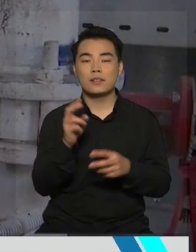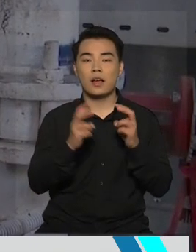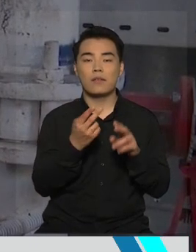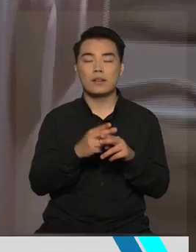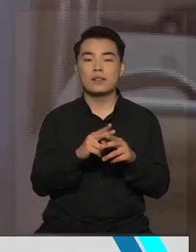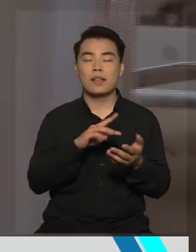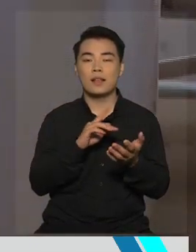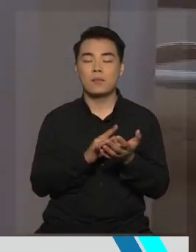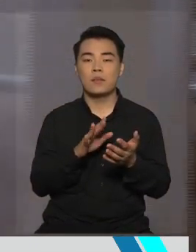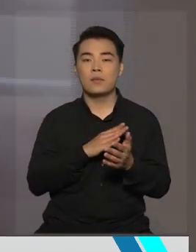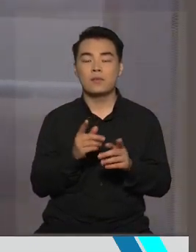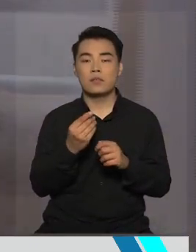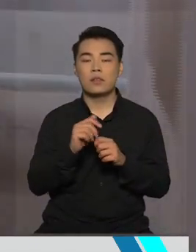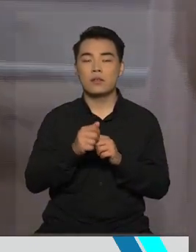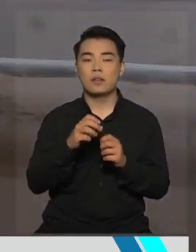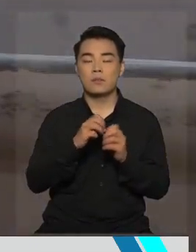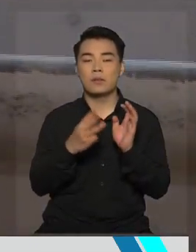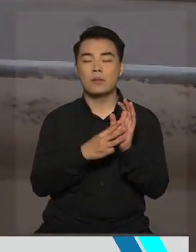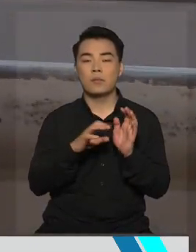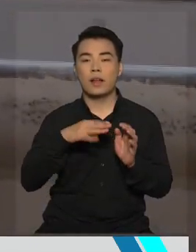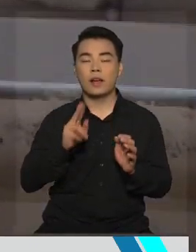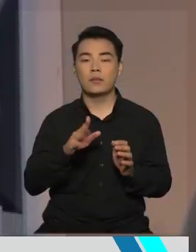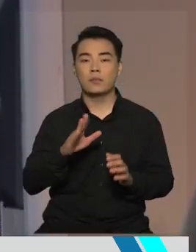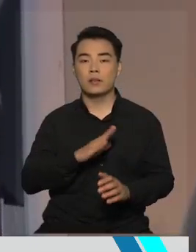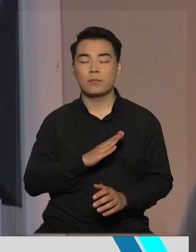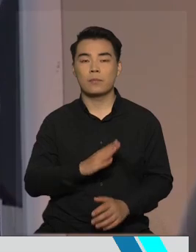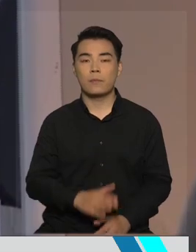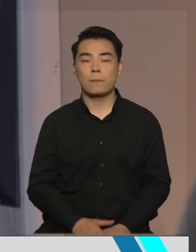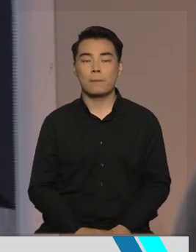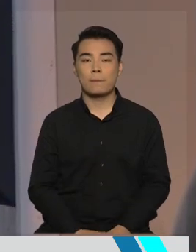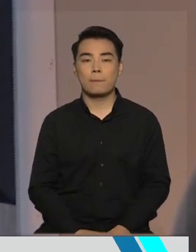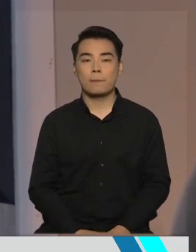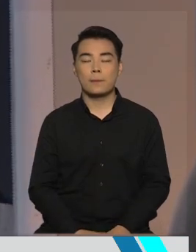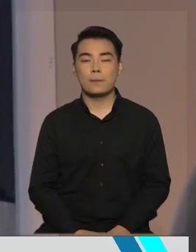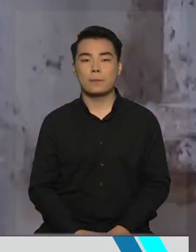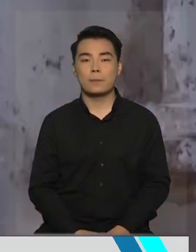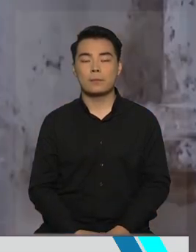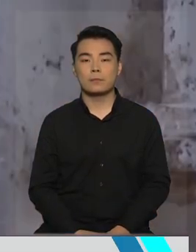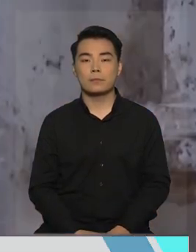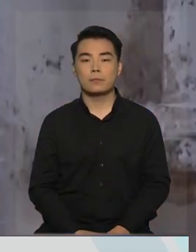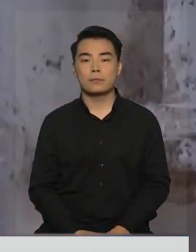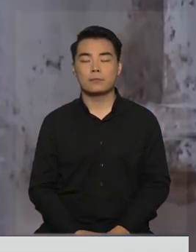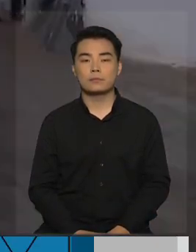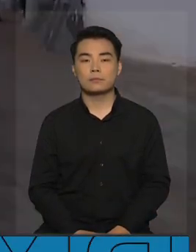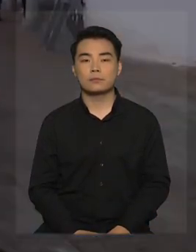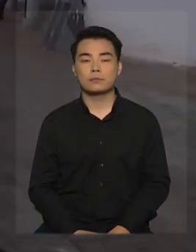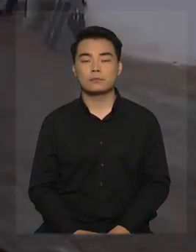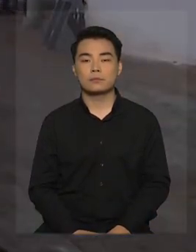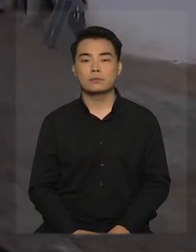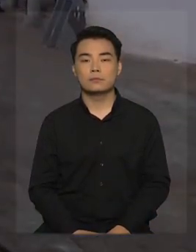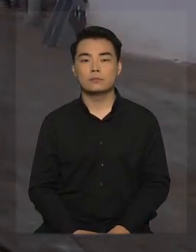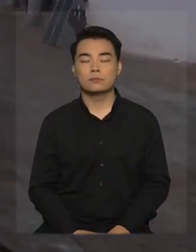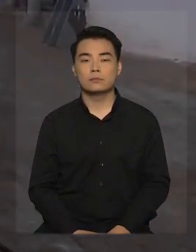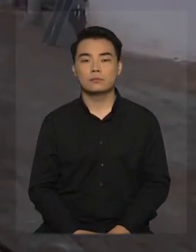цели выделили порядка 18 миллиардов тенге. Ирина Панфилова, Нуржан Кадралин и Алмат Миндыбаев. Жибек